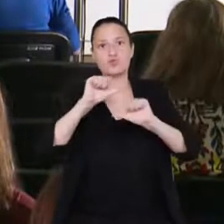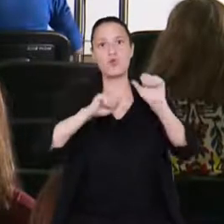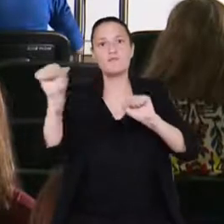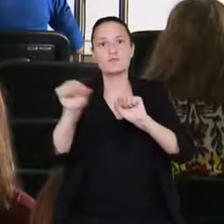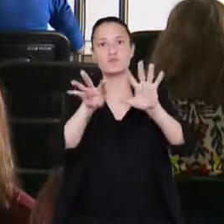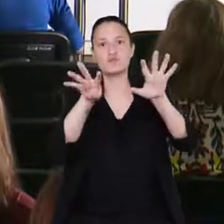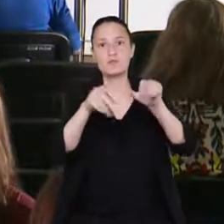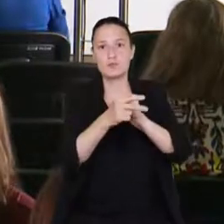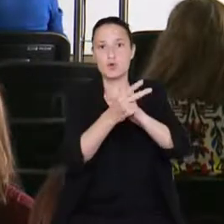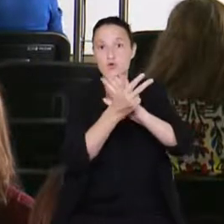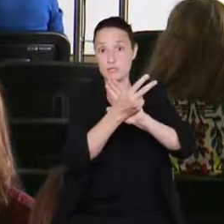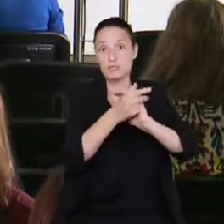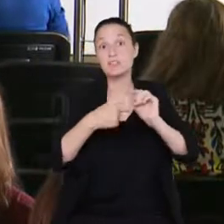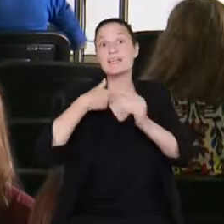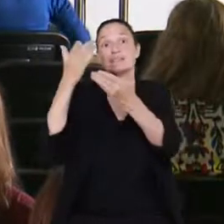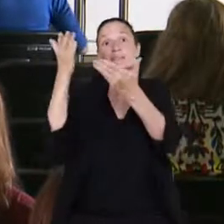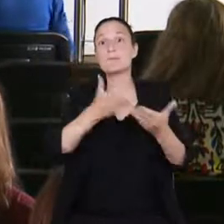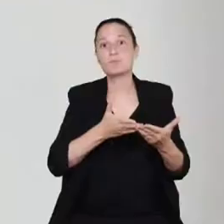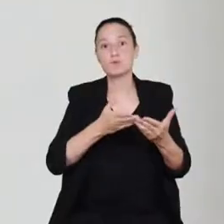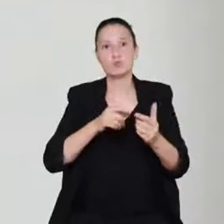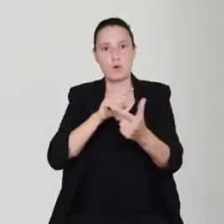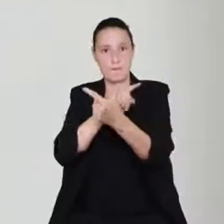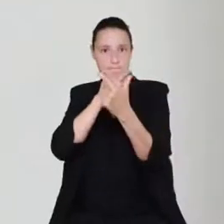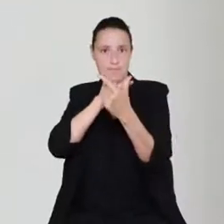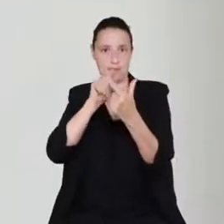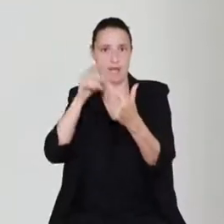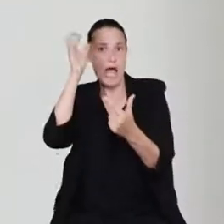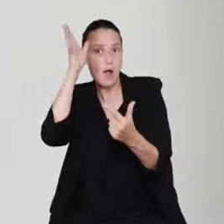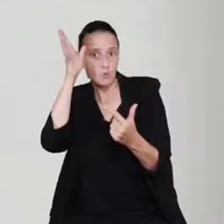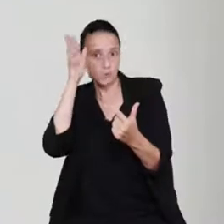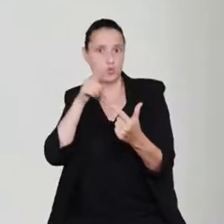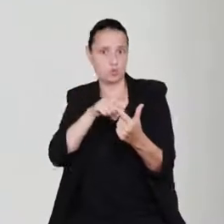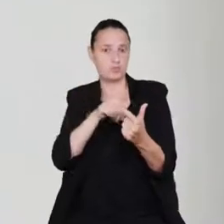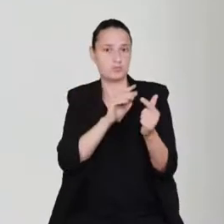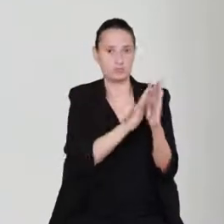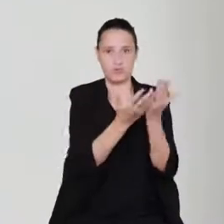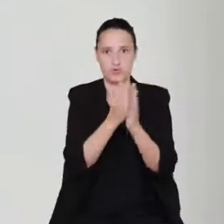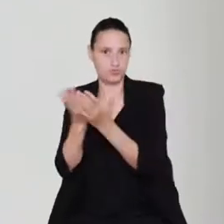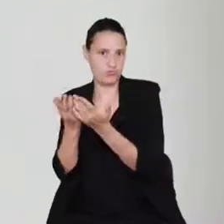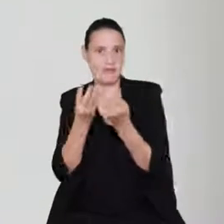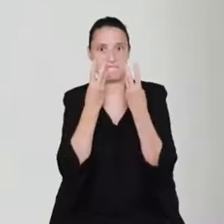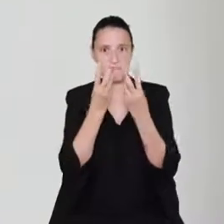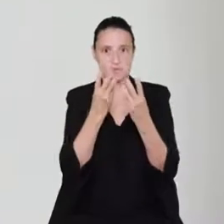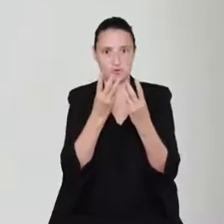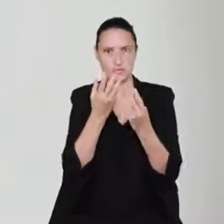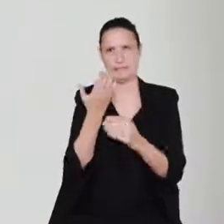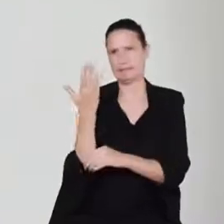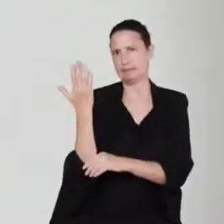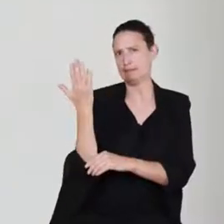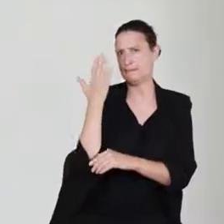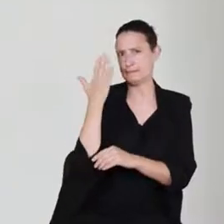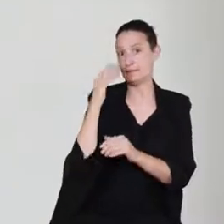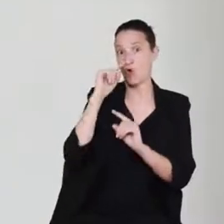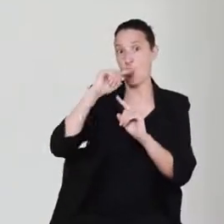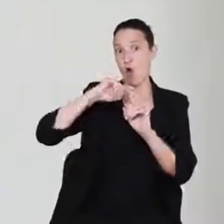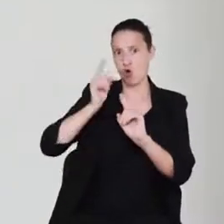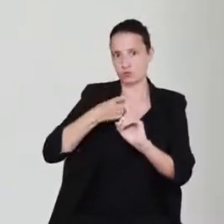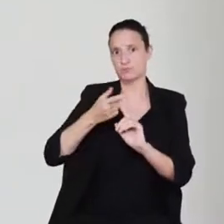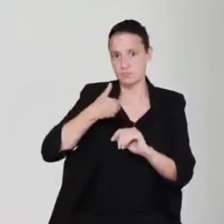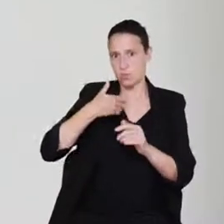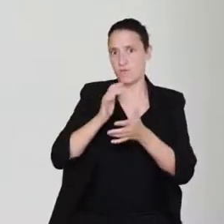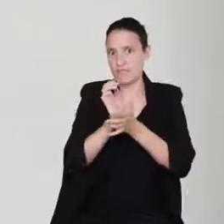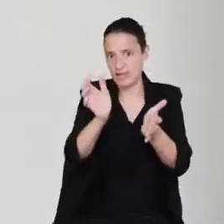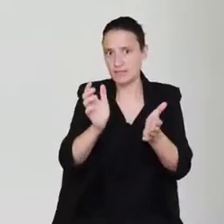niej dwóch autorów, którzy wydali bardzo ważne książki w ciągu ostatniego roku.